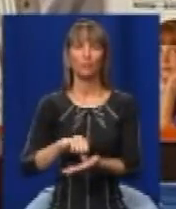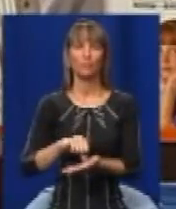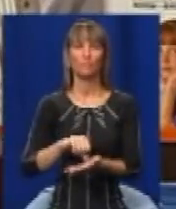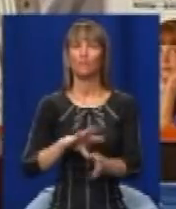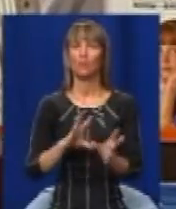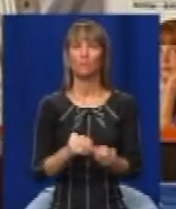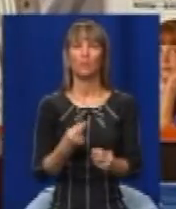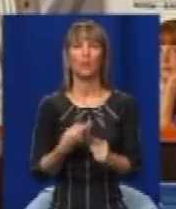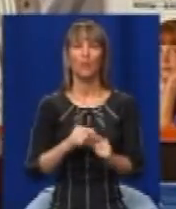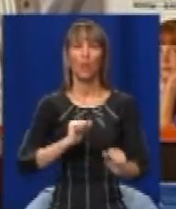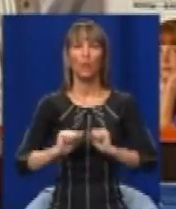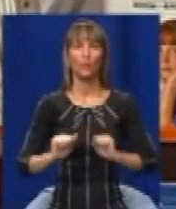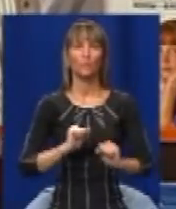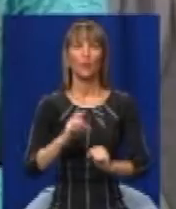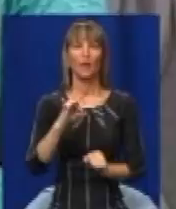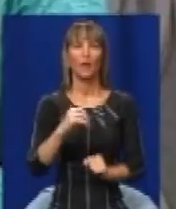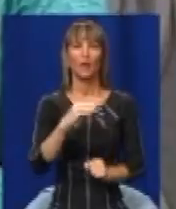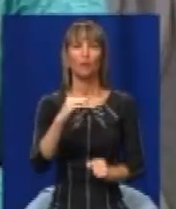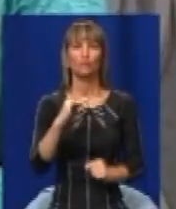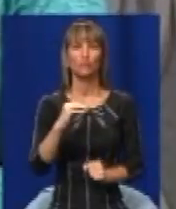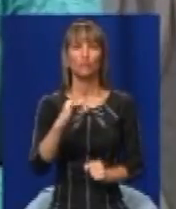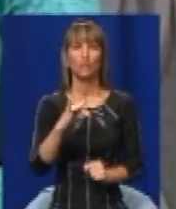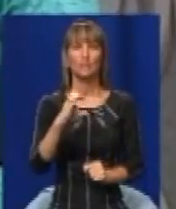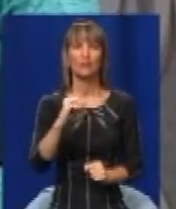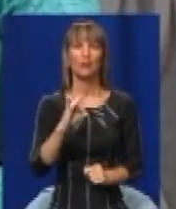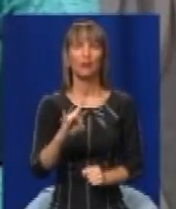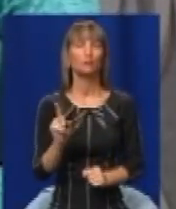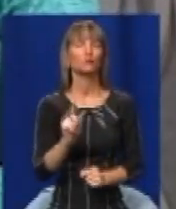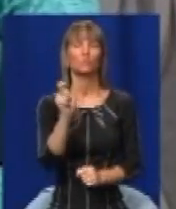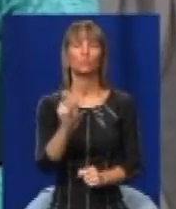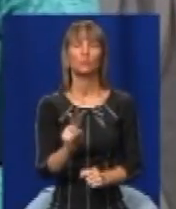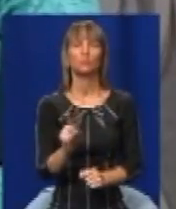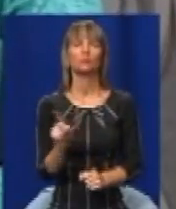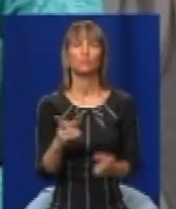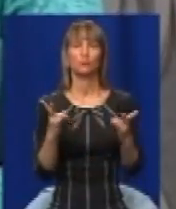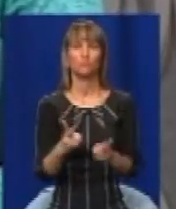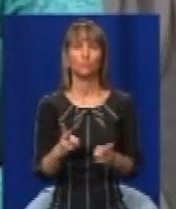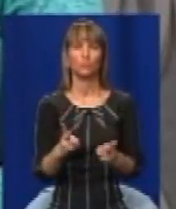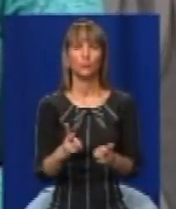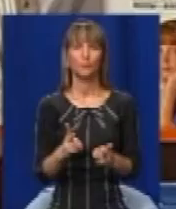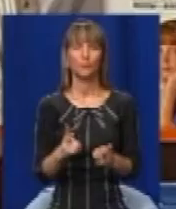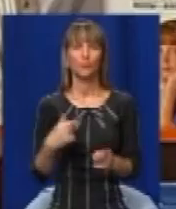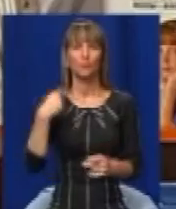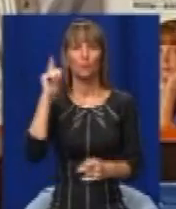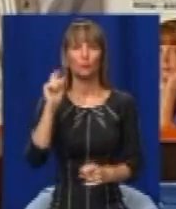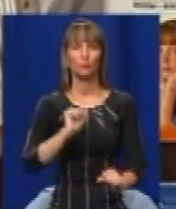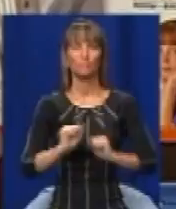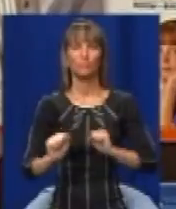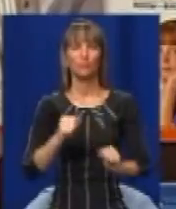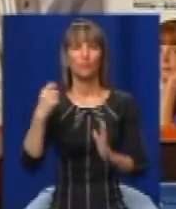Режисер. Режисер. Як ти думаєш, що це за людина та що він, власне, для чого він потрібен? Ну, режисер –